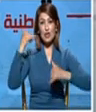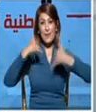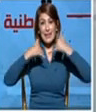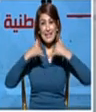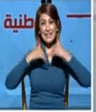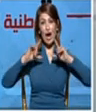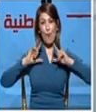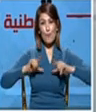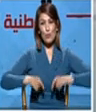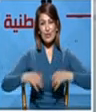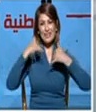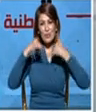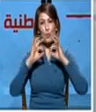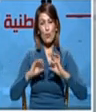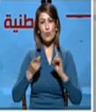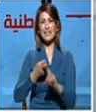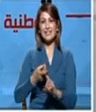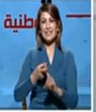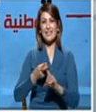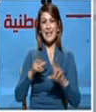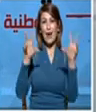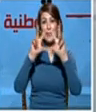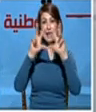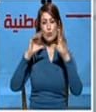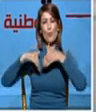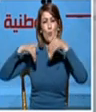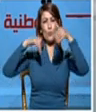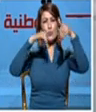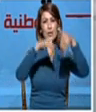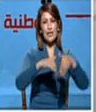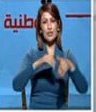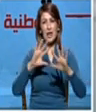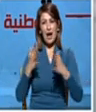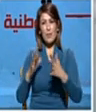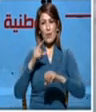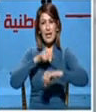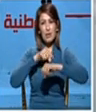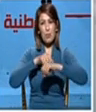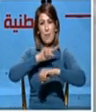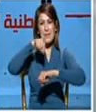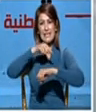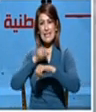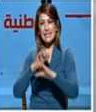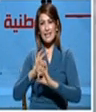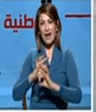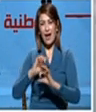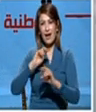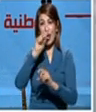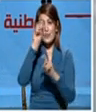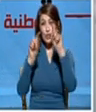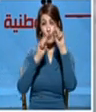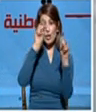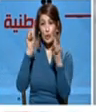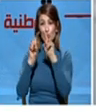اهلا وسهلا ما راح يكون كما قلنا بلادنا اه تقريبا الساعه بشان حاولوا فيها الاسئله الحارقه اللي طرحها